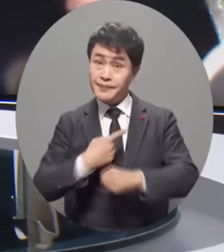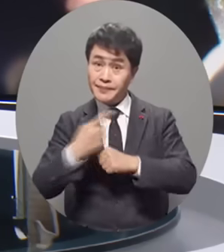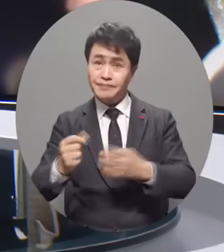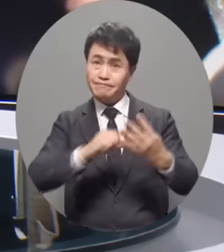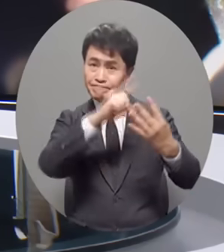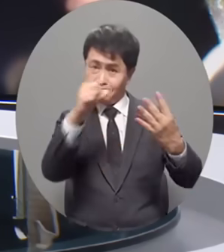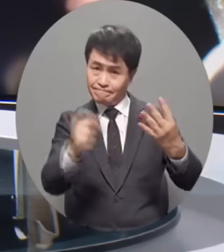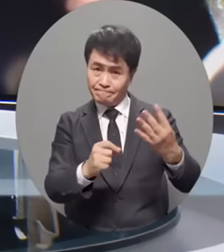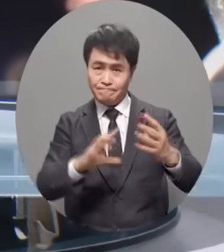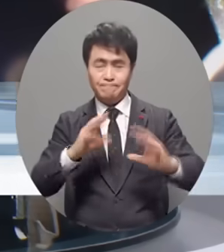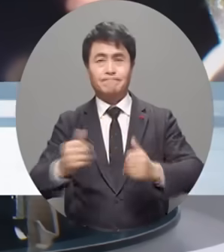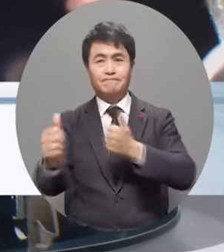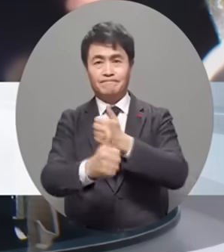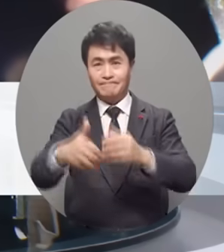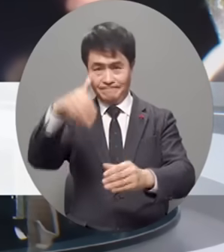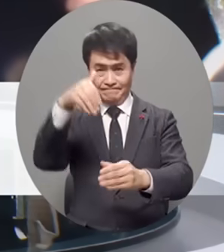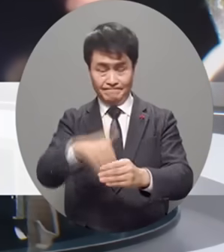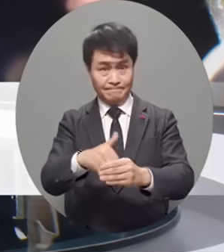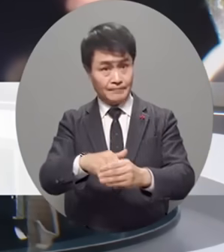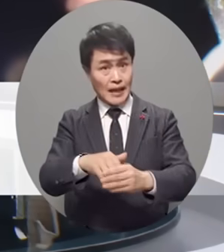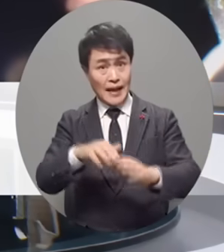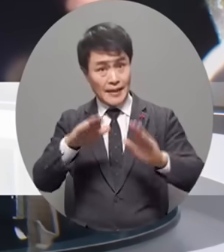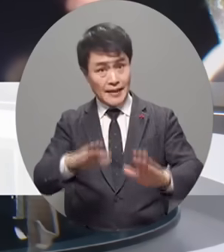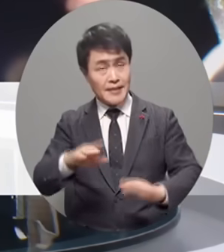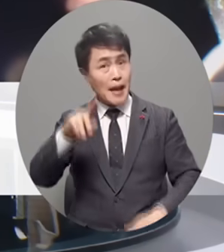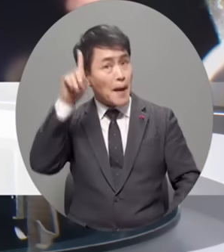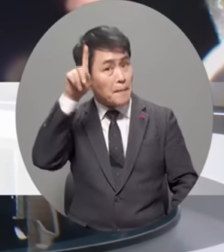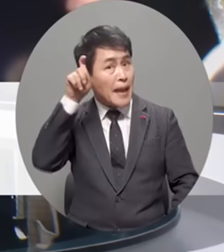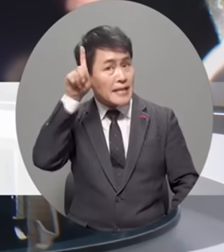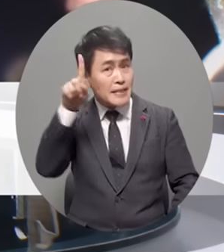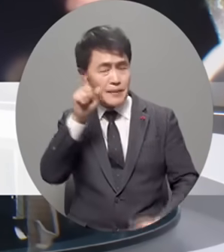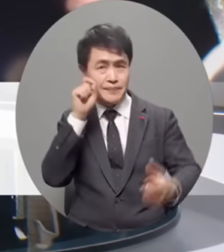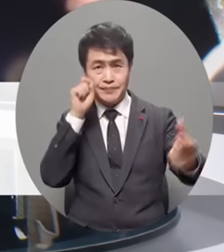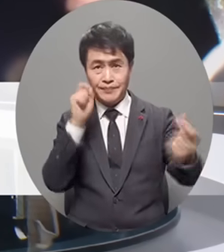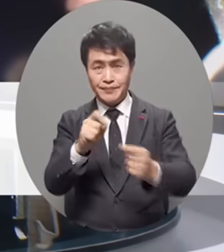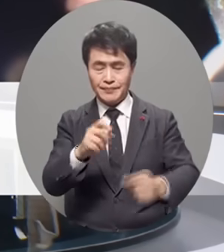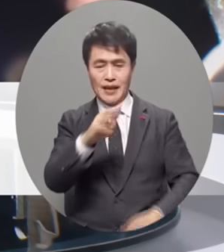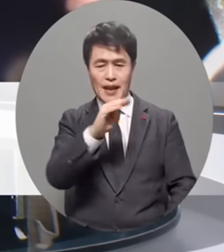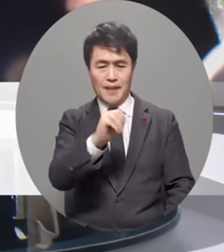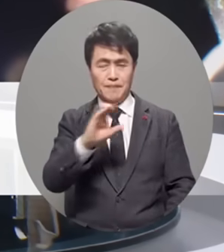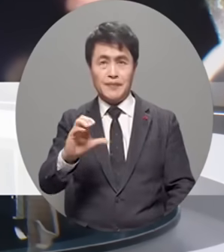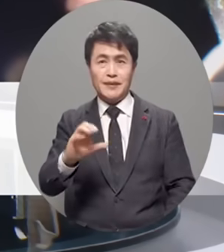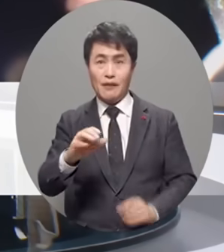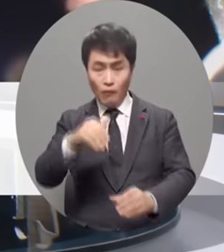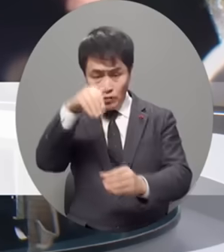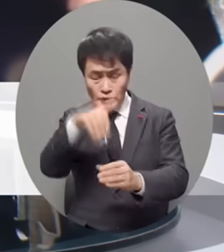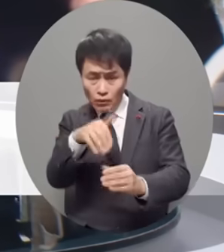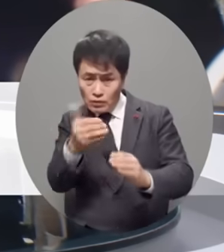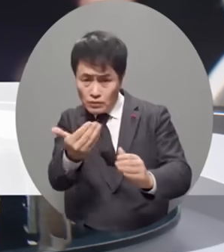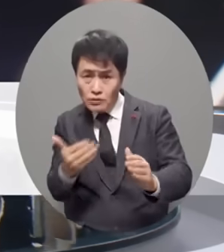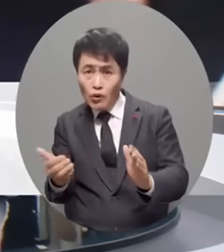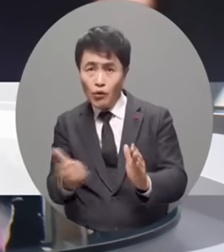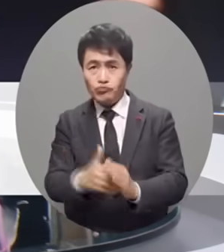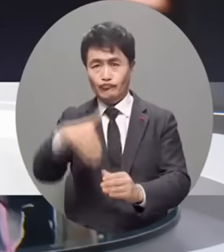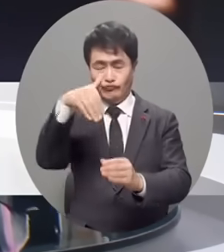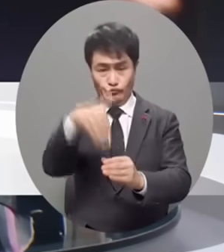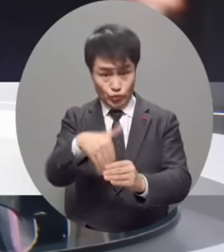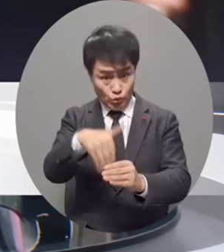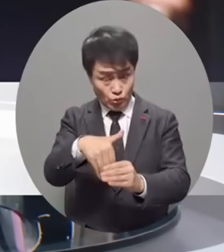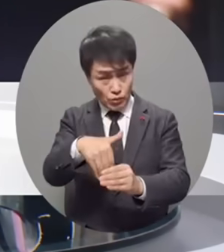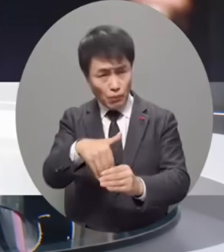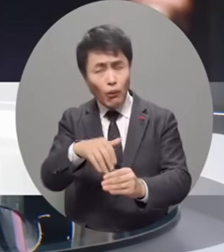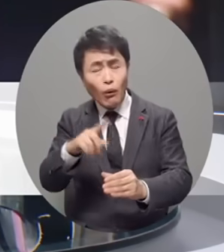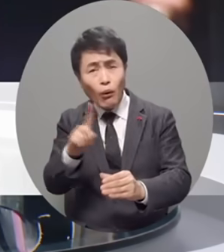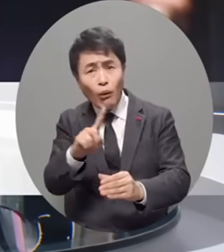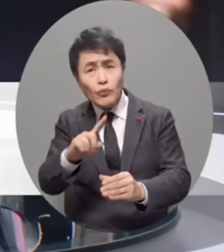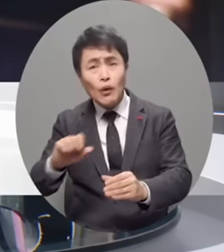4월 치러지는 국회의원 선거 이제 110일 앞으로 다가왔습니다. MBC는 선거 전까지 유권자들의 표심이 어떤